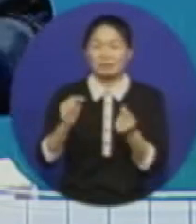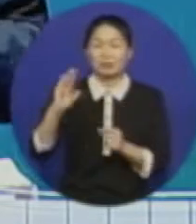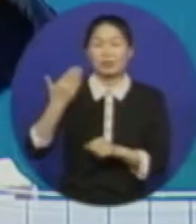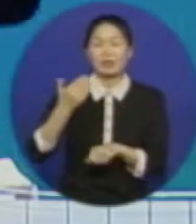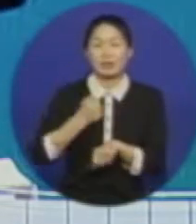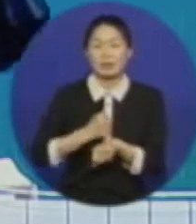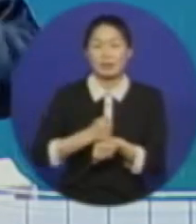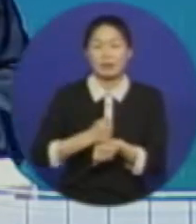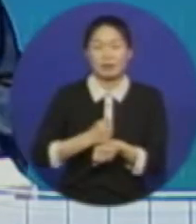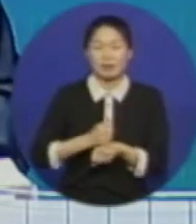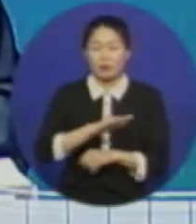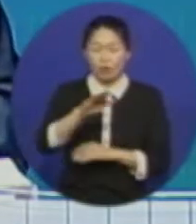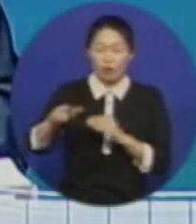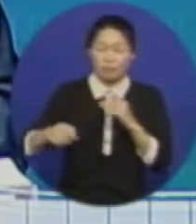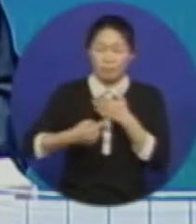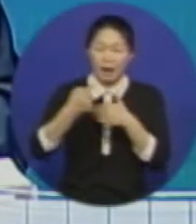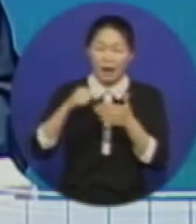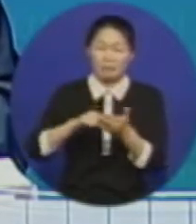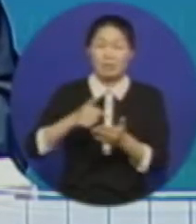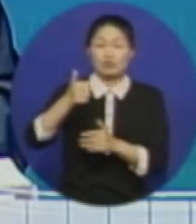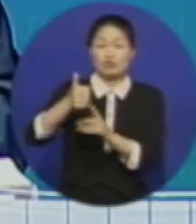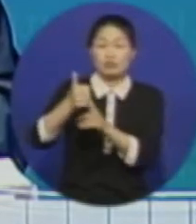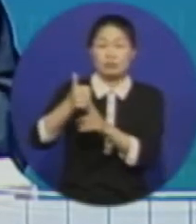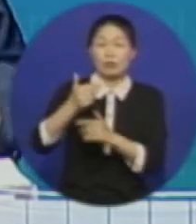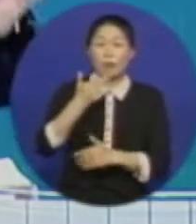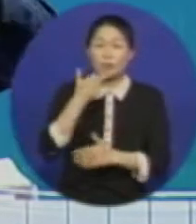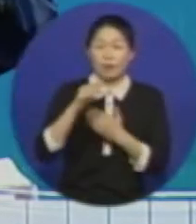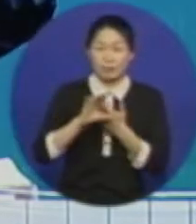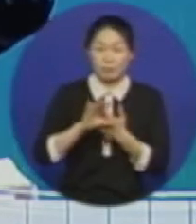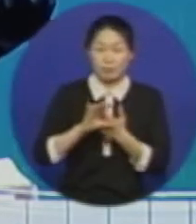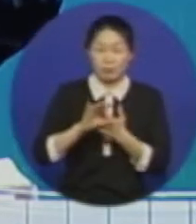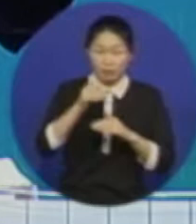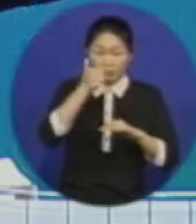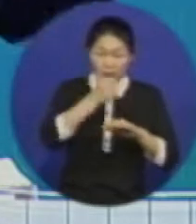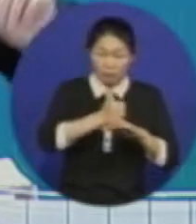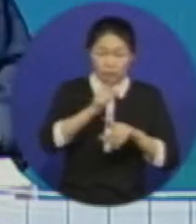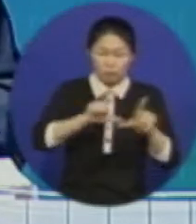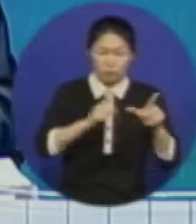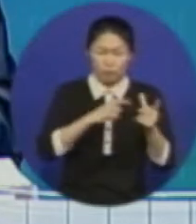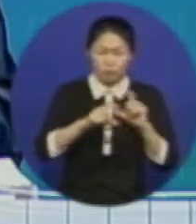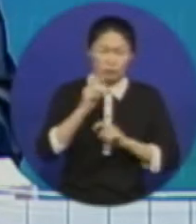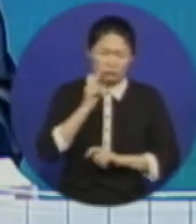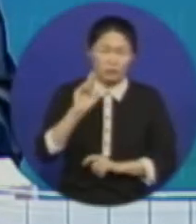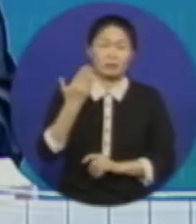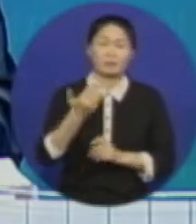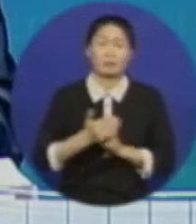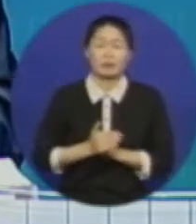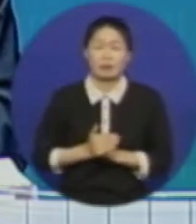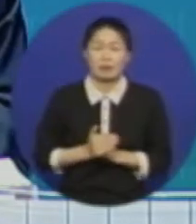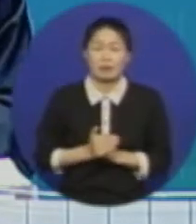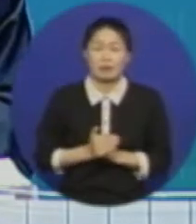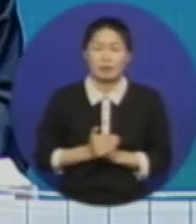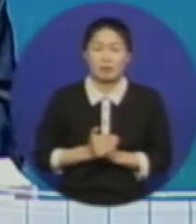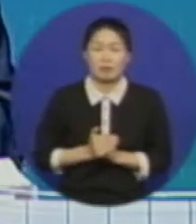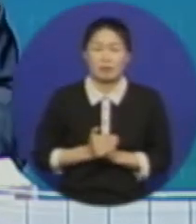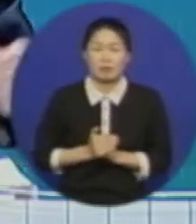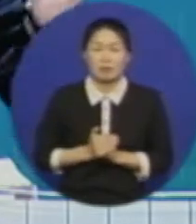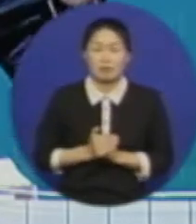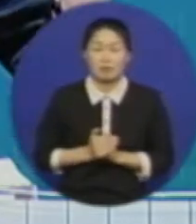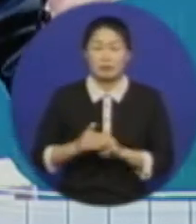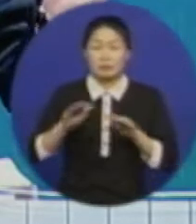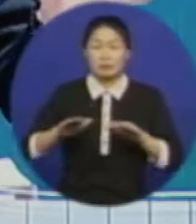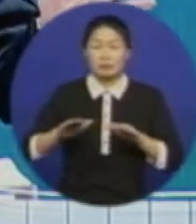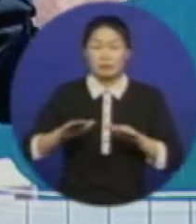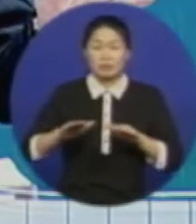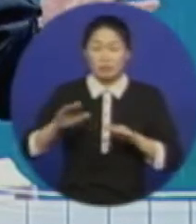여러분의 마음이 주인이 없으면 나중 형편이 더 심각해져 야 지금